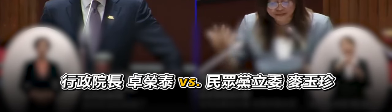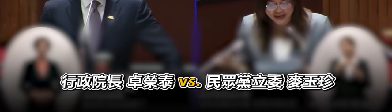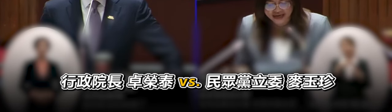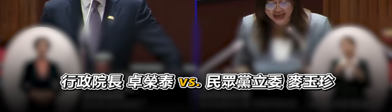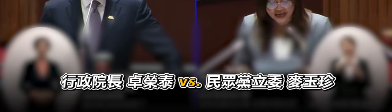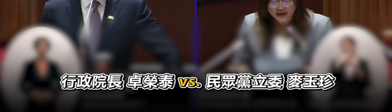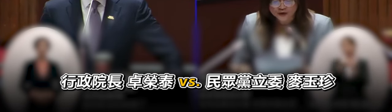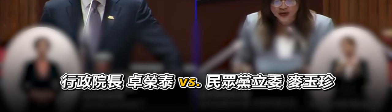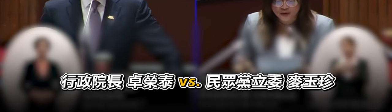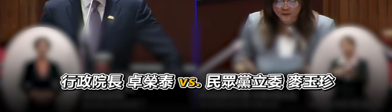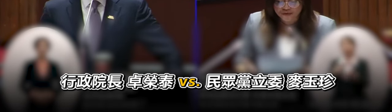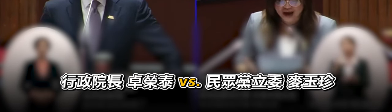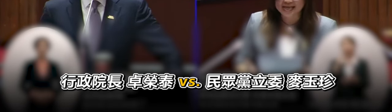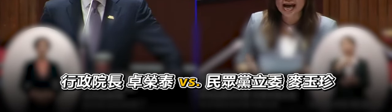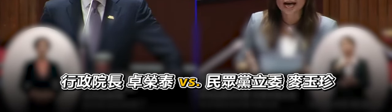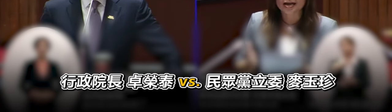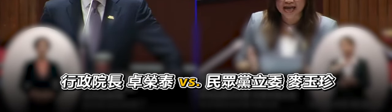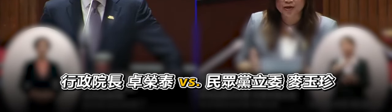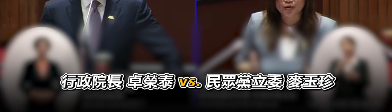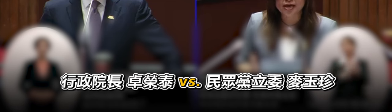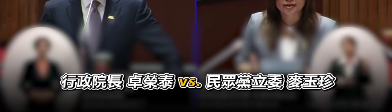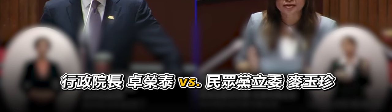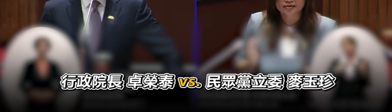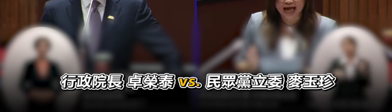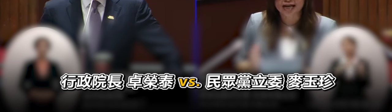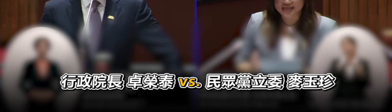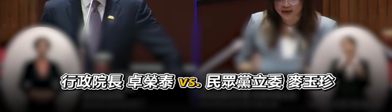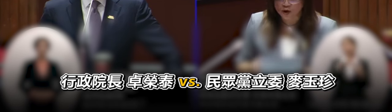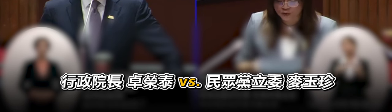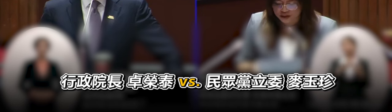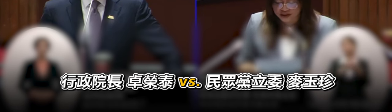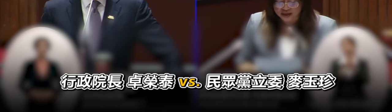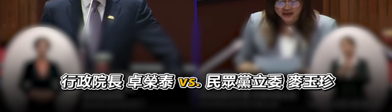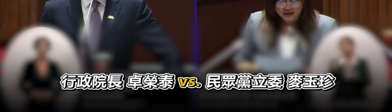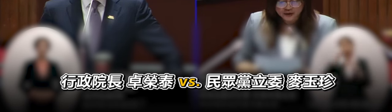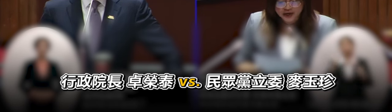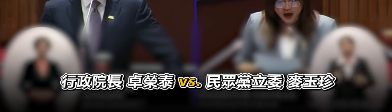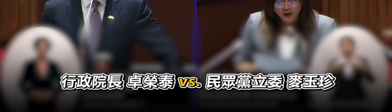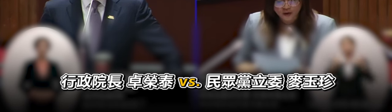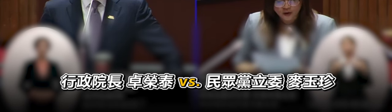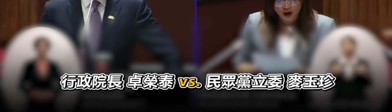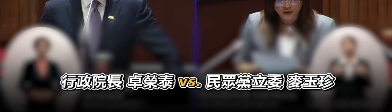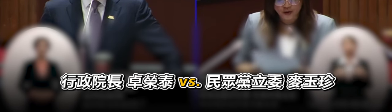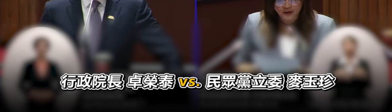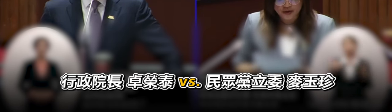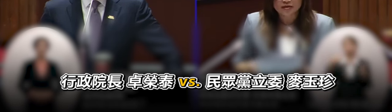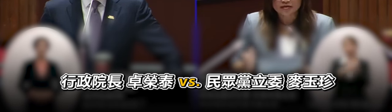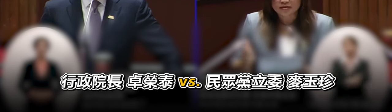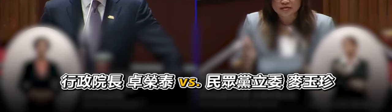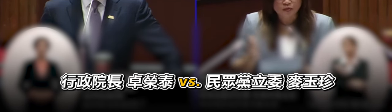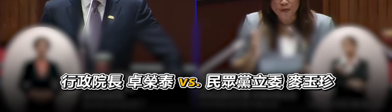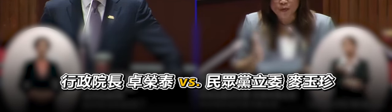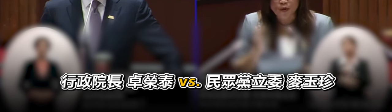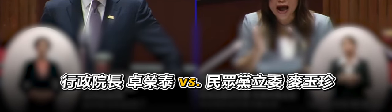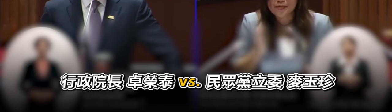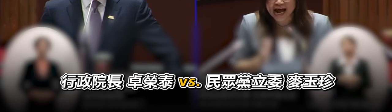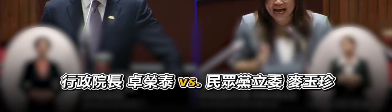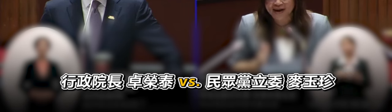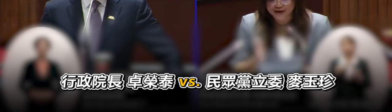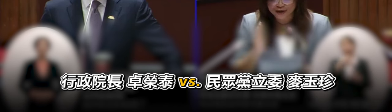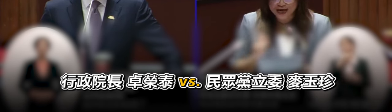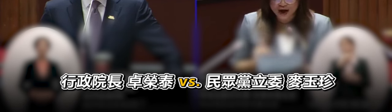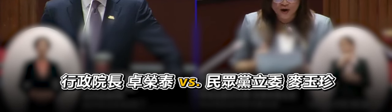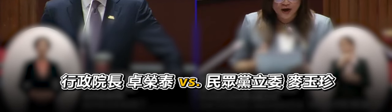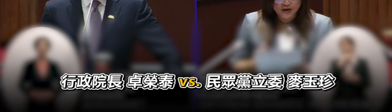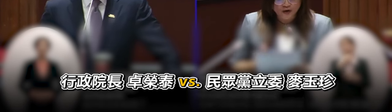就是要去编列，所以无法让两院达成共识。最后，哈，我害怕